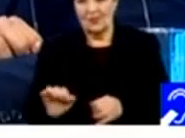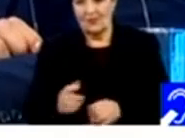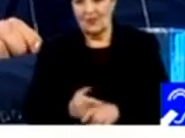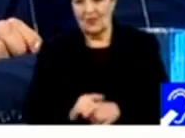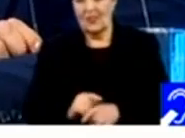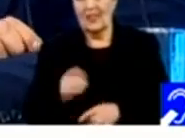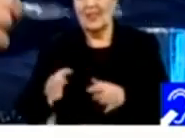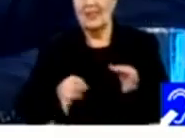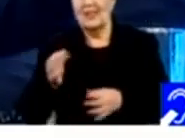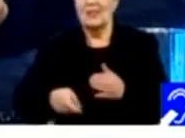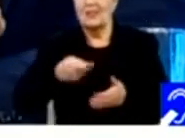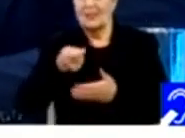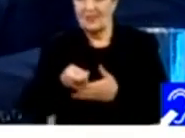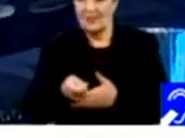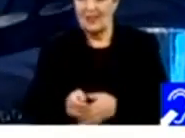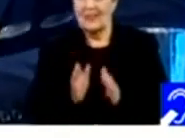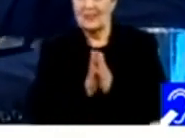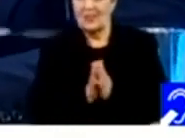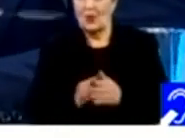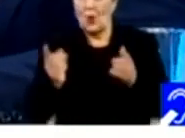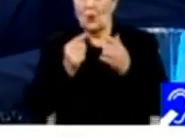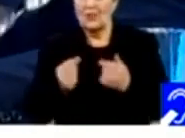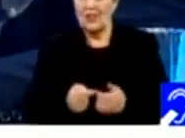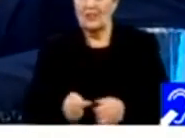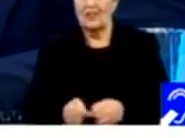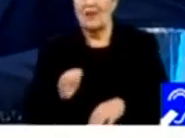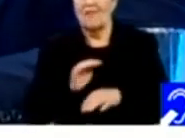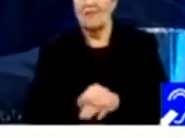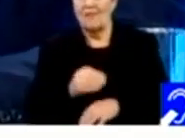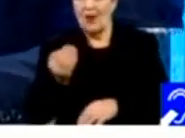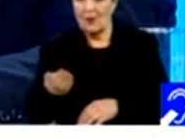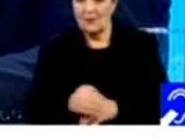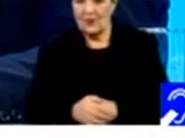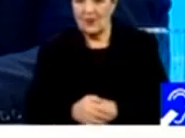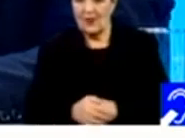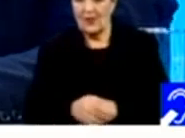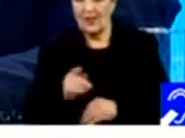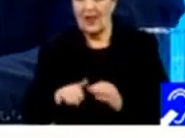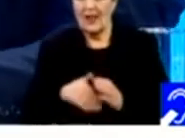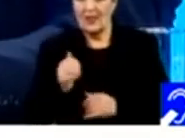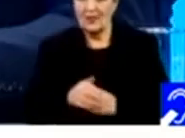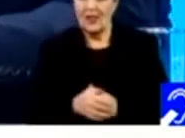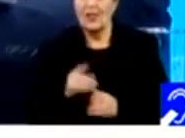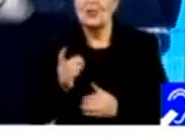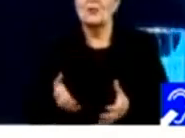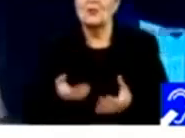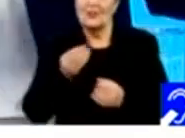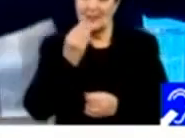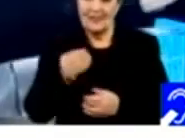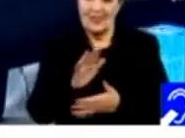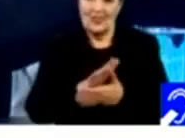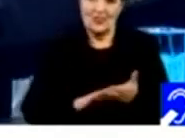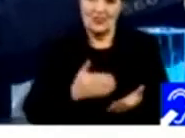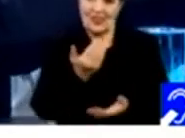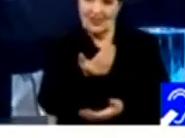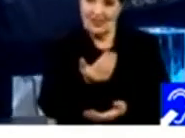adreseze instanța de judecată care să ceară constatarea faptului că eu aș fi greșit, că eu aș fi făcut agitație electorală. Succint, vă rog. Succint. Iată cererea